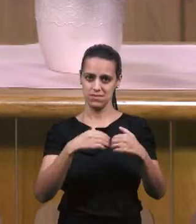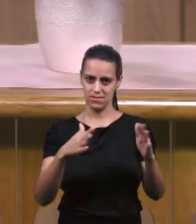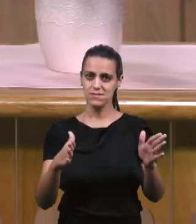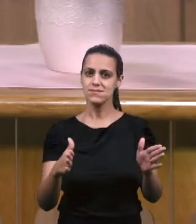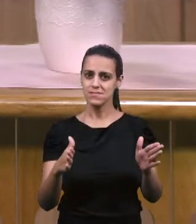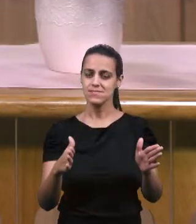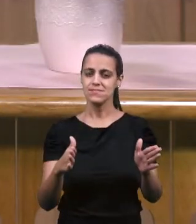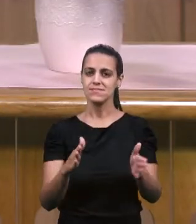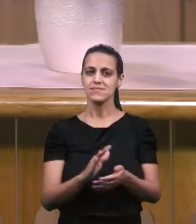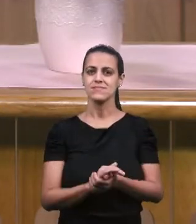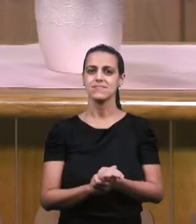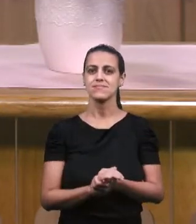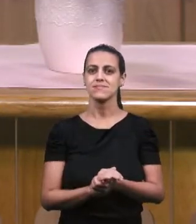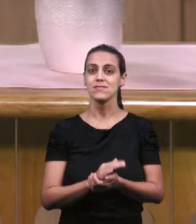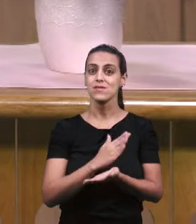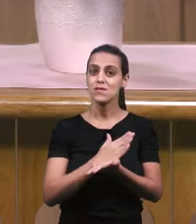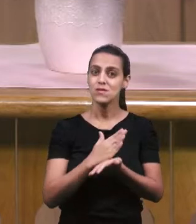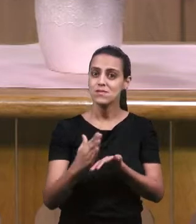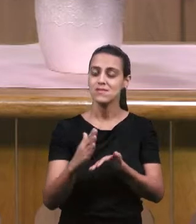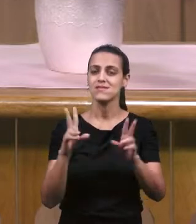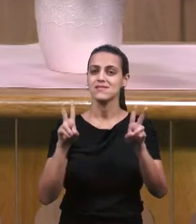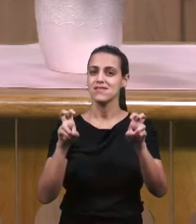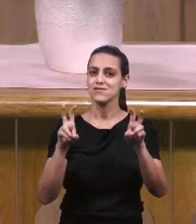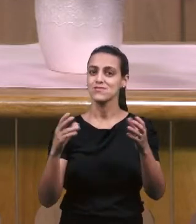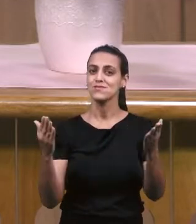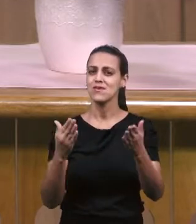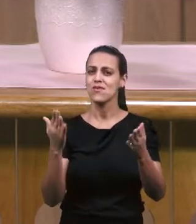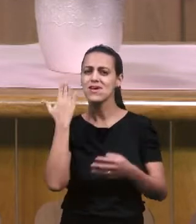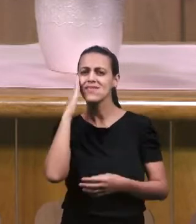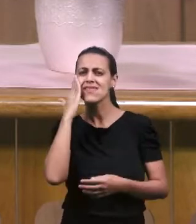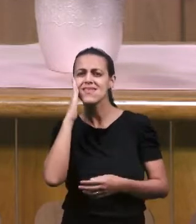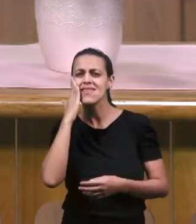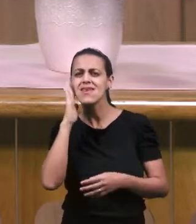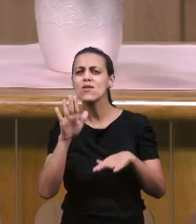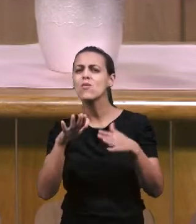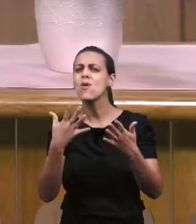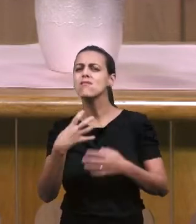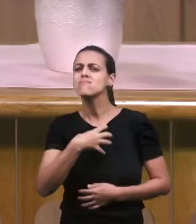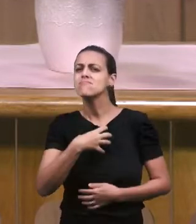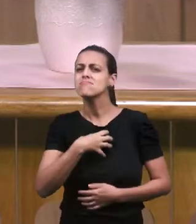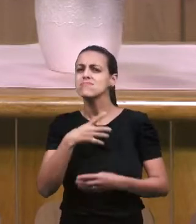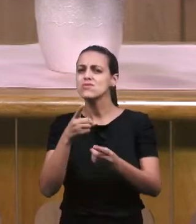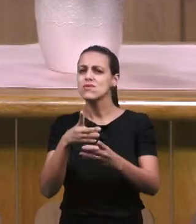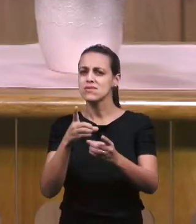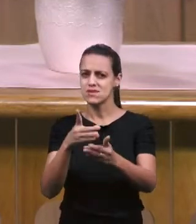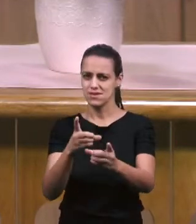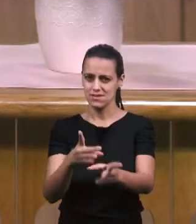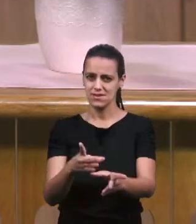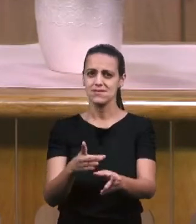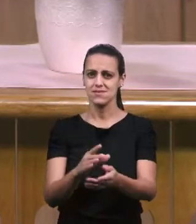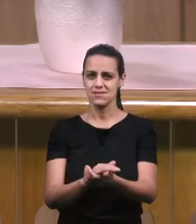allons maintenant commencer notre sujet dans un aspect doctrinaire